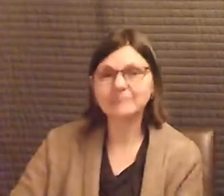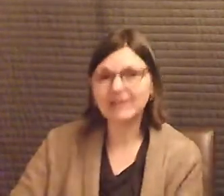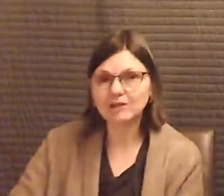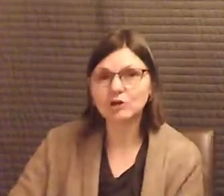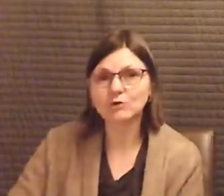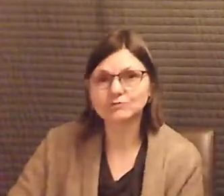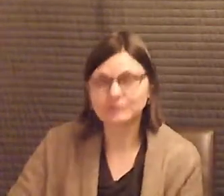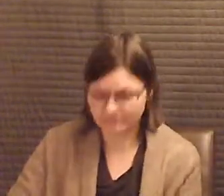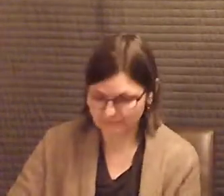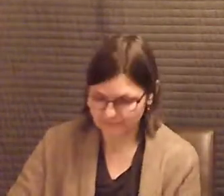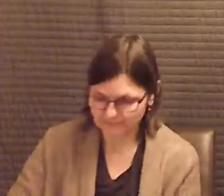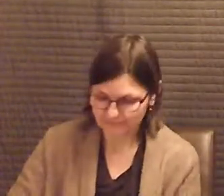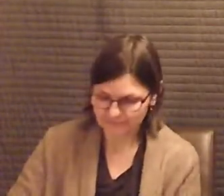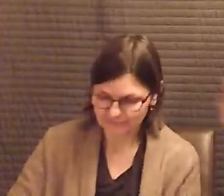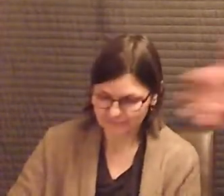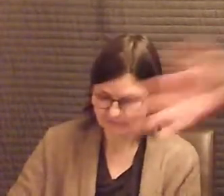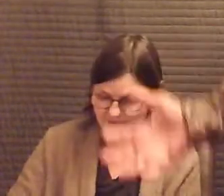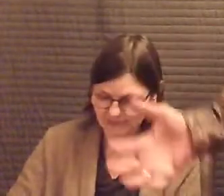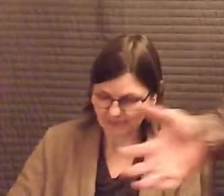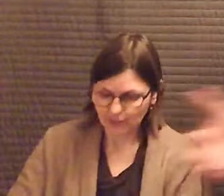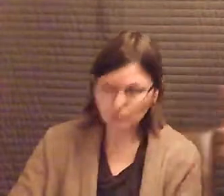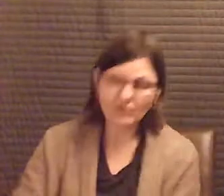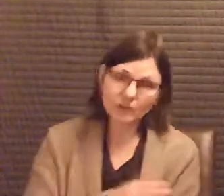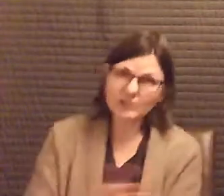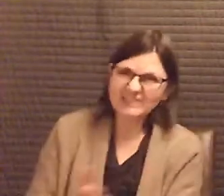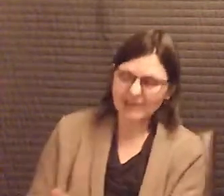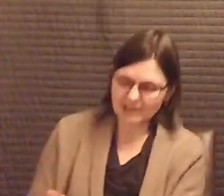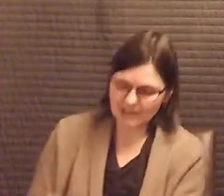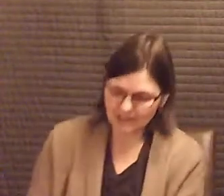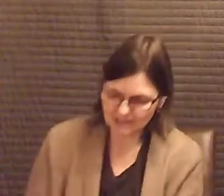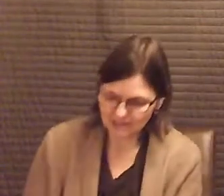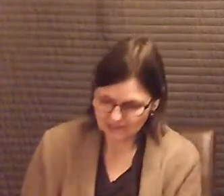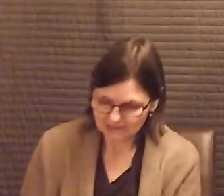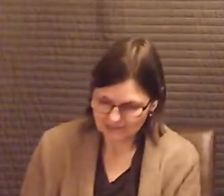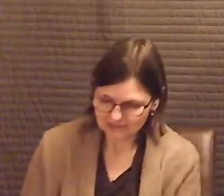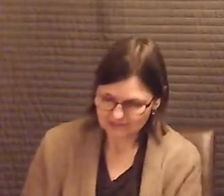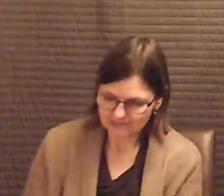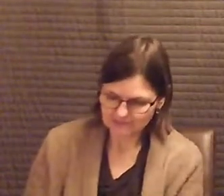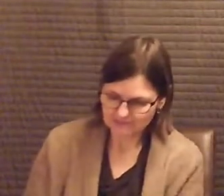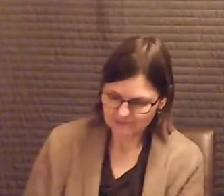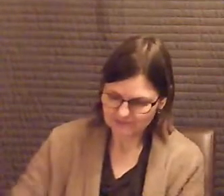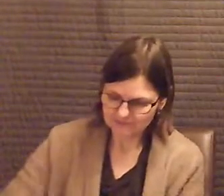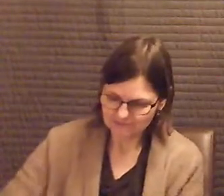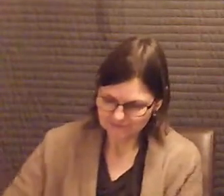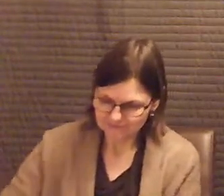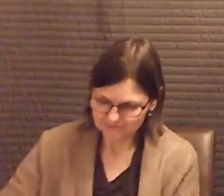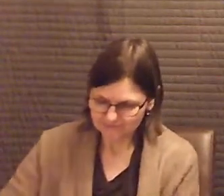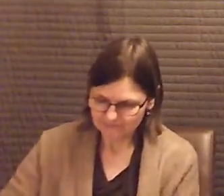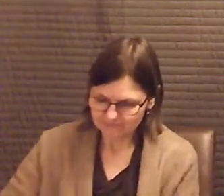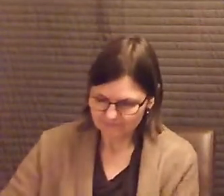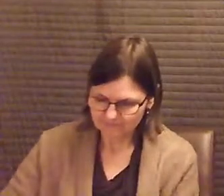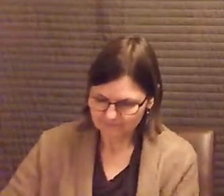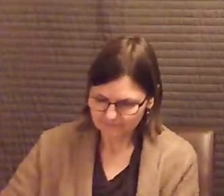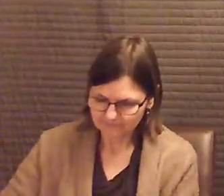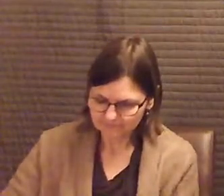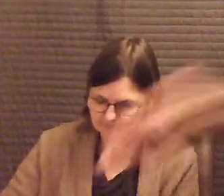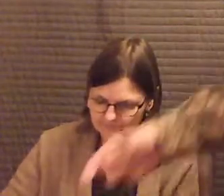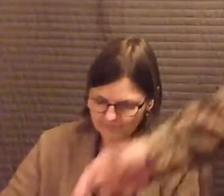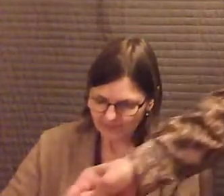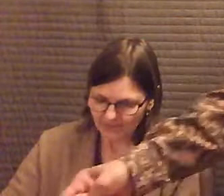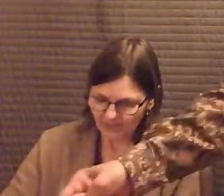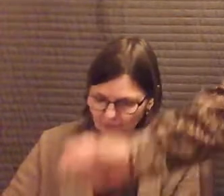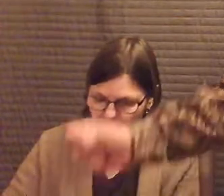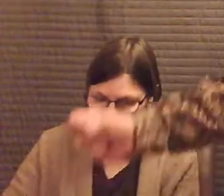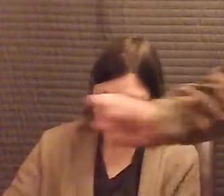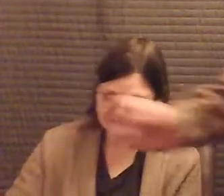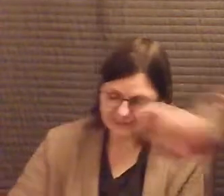hebben een wel gelooft en wim you suck en hoewel ik het zag judith naaf te worden riep hem en bileam